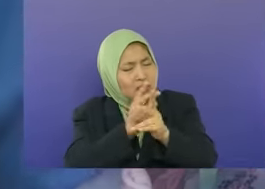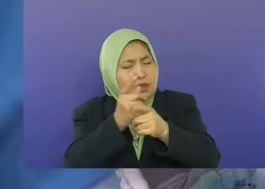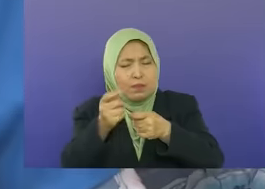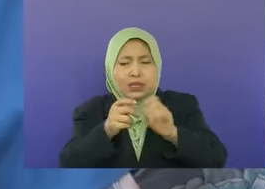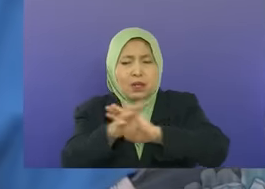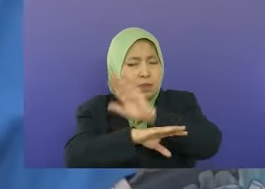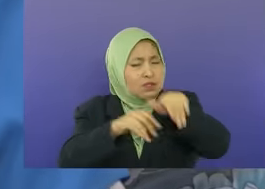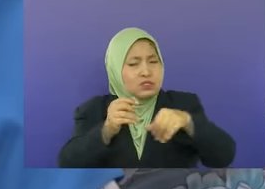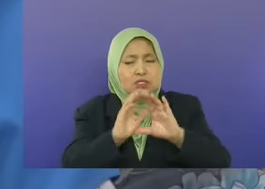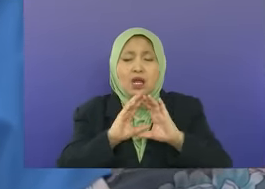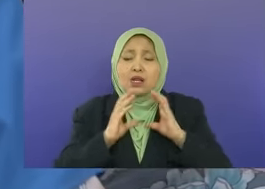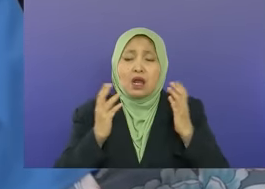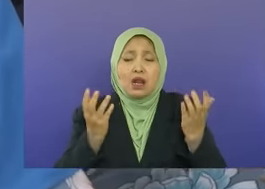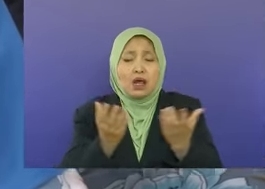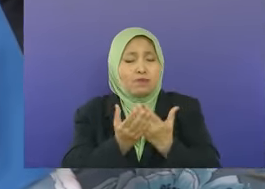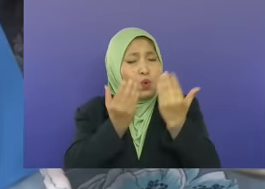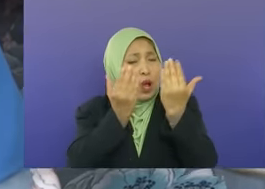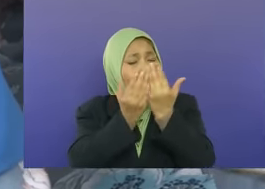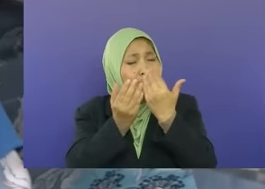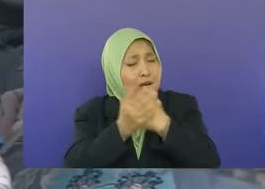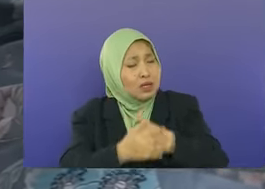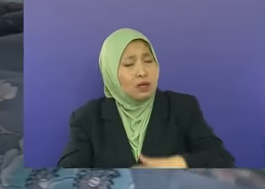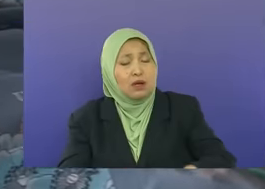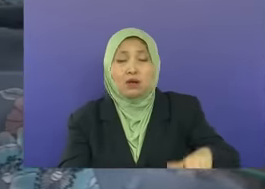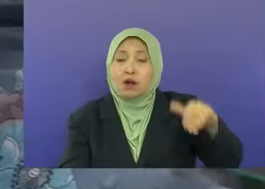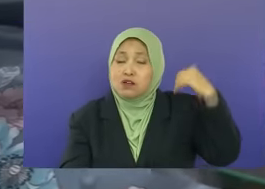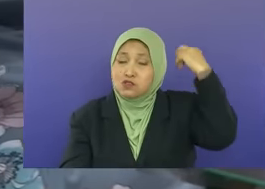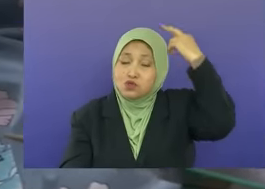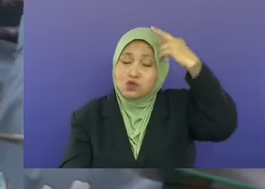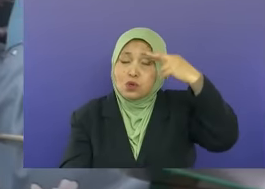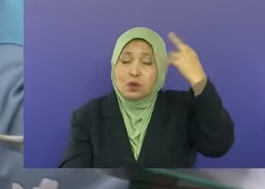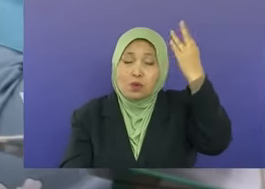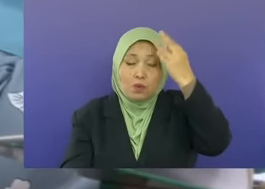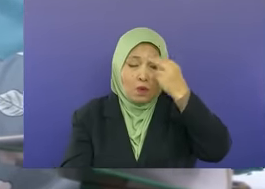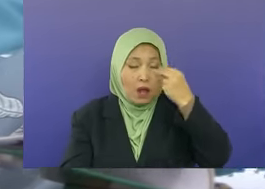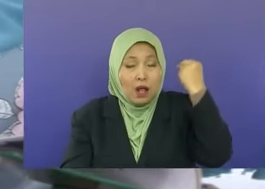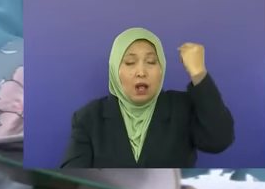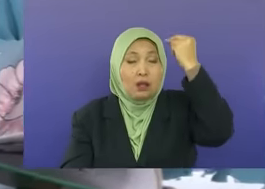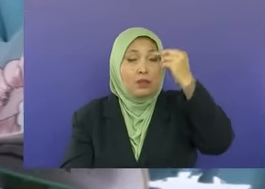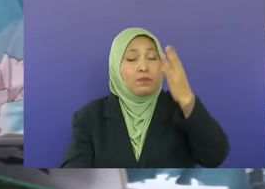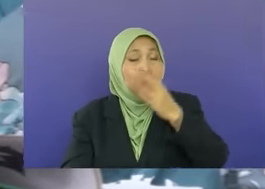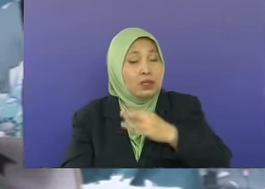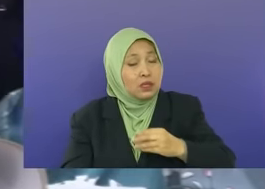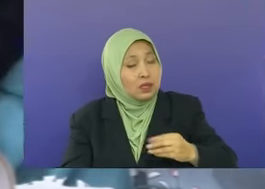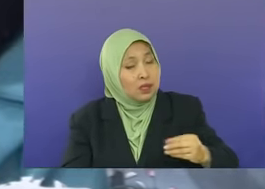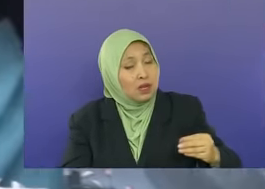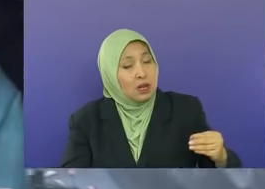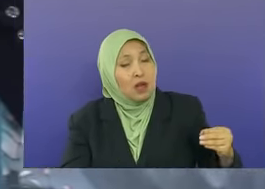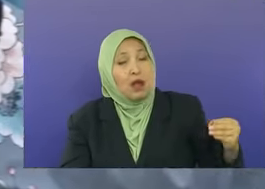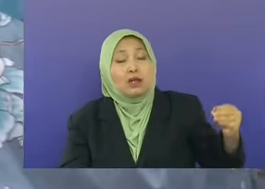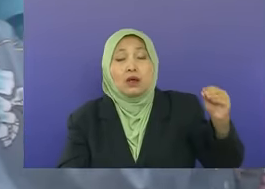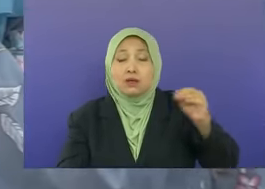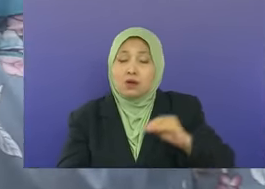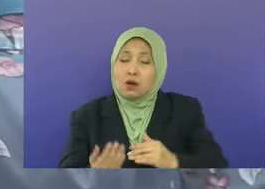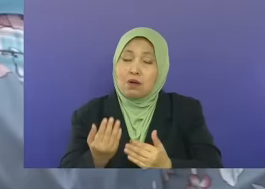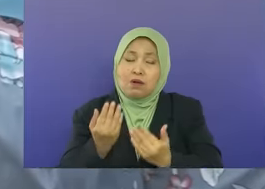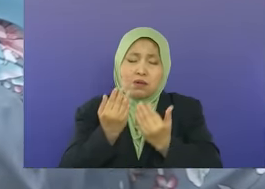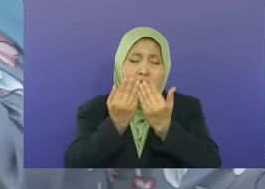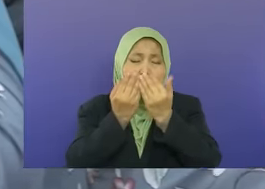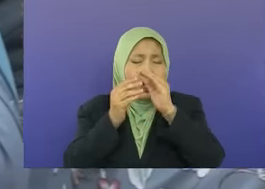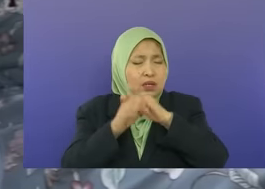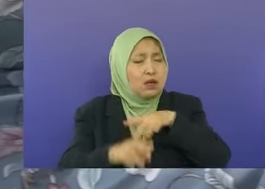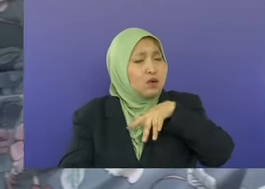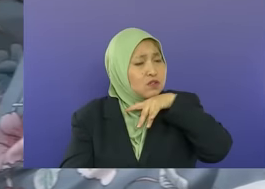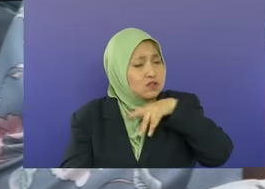alhamdulillahirobbilalamin wassalatu wassalamu ala asrofil Anbiya Iwal mursalin wa'ala